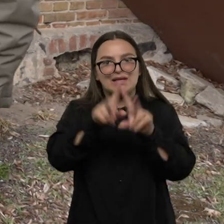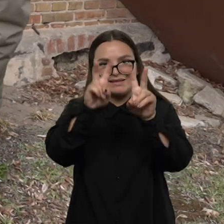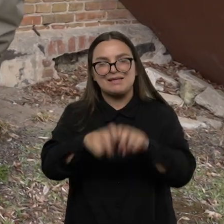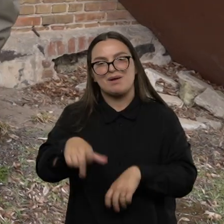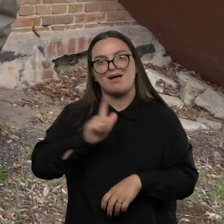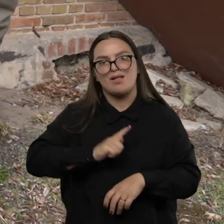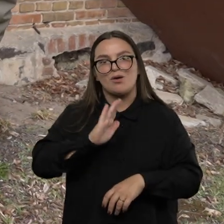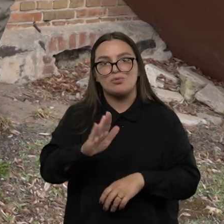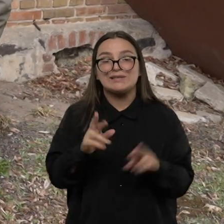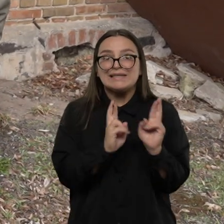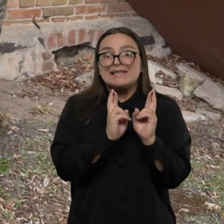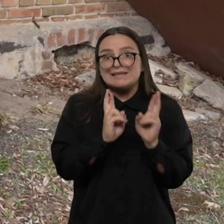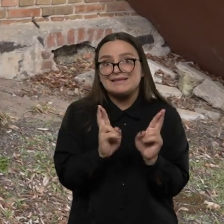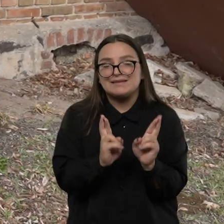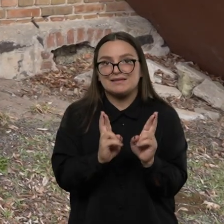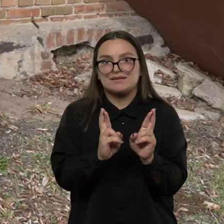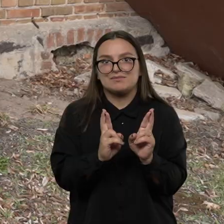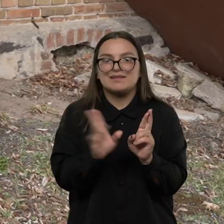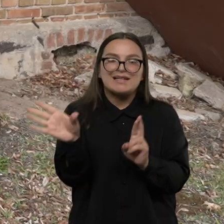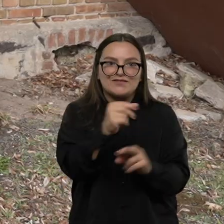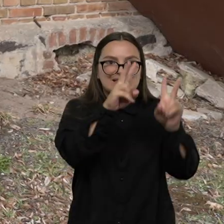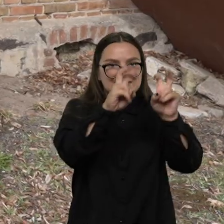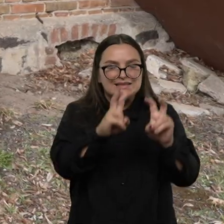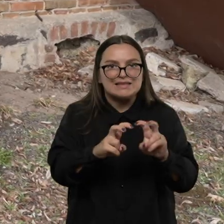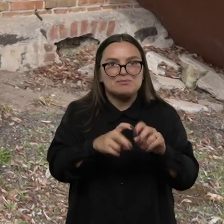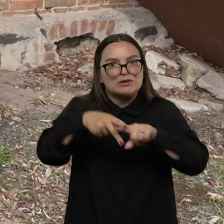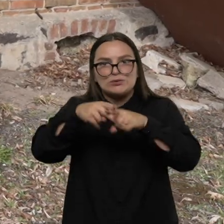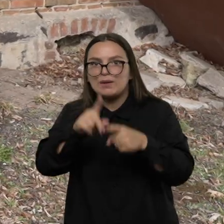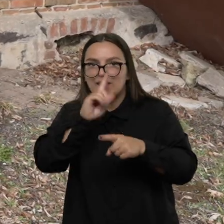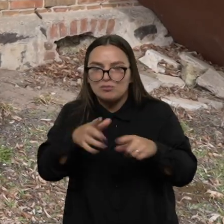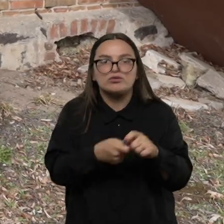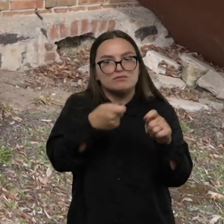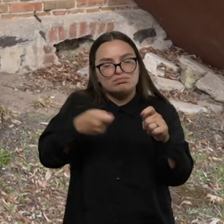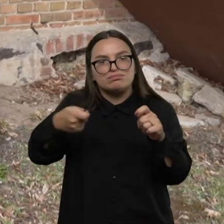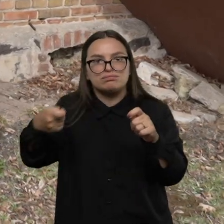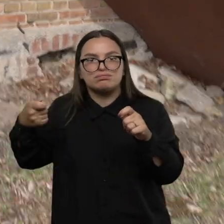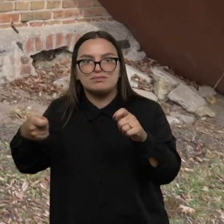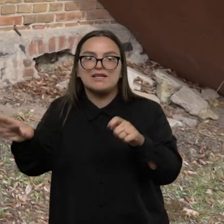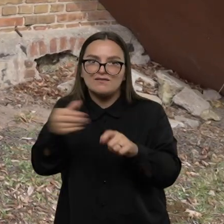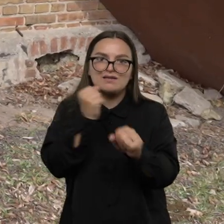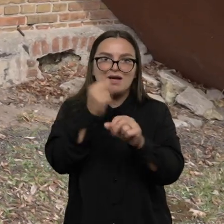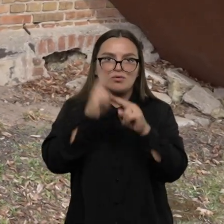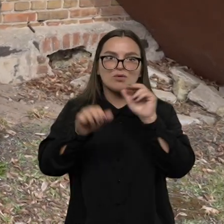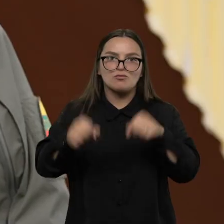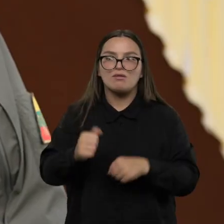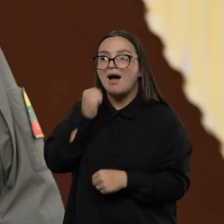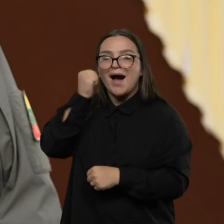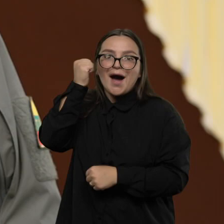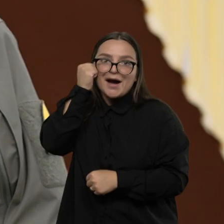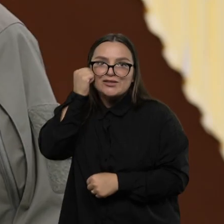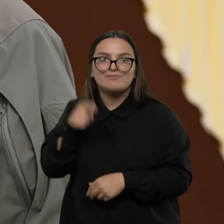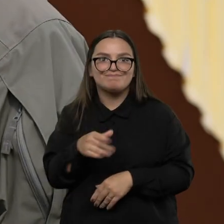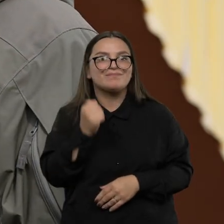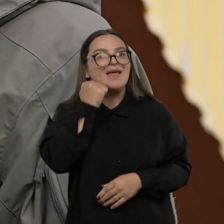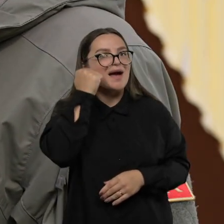ir dar laukia tyrimai. Tikimės, kad jie nenutrūks ir kad mes tai galėsime užbaigti. Ačiū tau